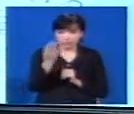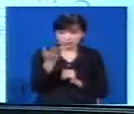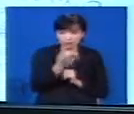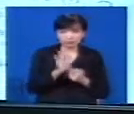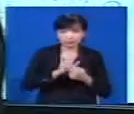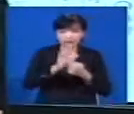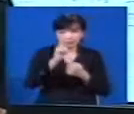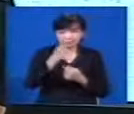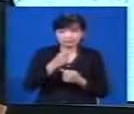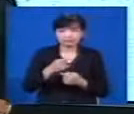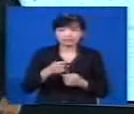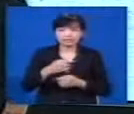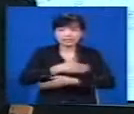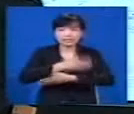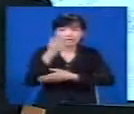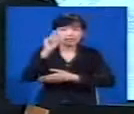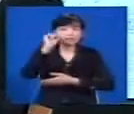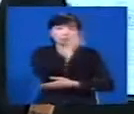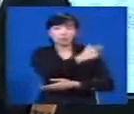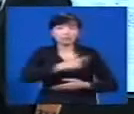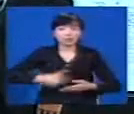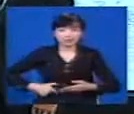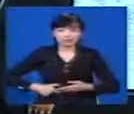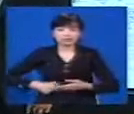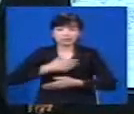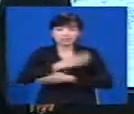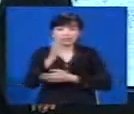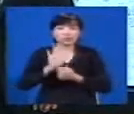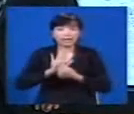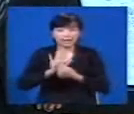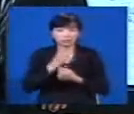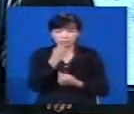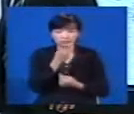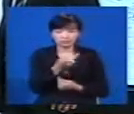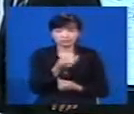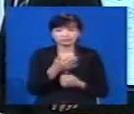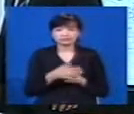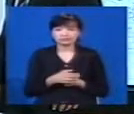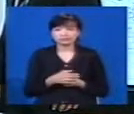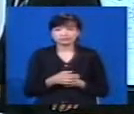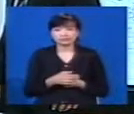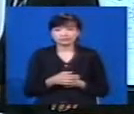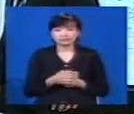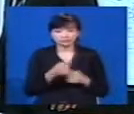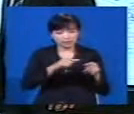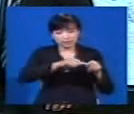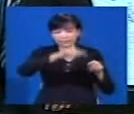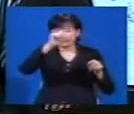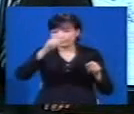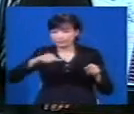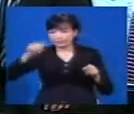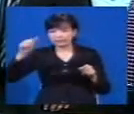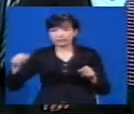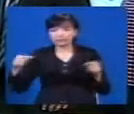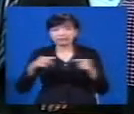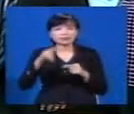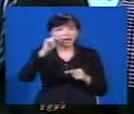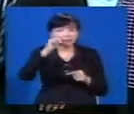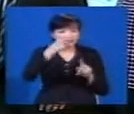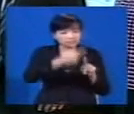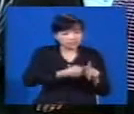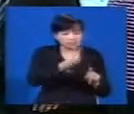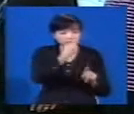ดนึงของเขื่อนทวีพลผมยกตัวว่าเขื่อนทวีพลมาอันนี้คือการวัดระดับน้ำในเขื่อนทวีพลเนี่ยเก็บกักมาตั้งแต่เดือน